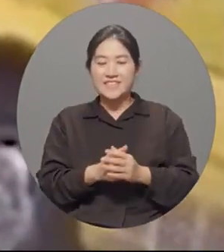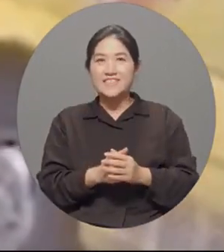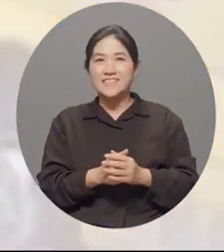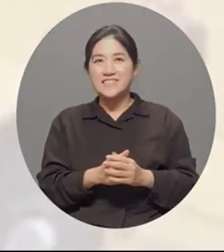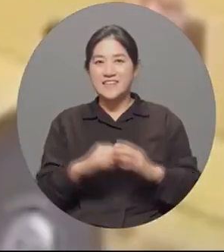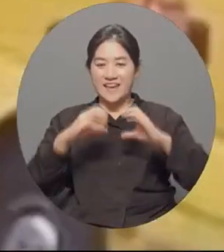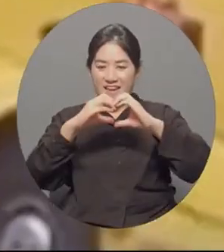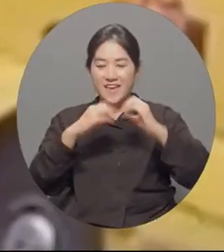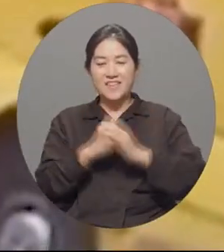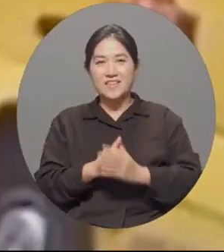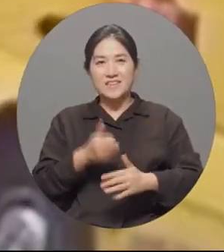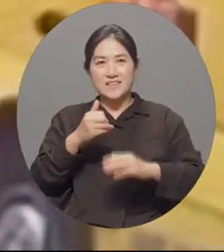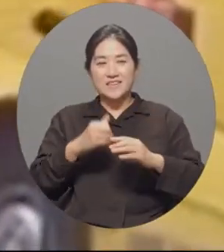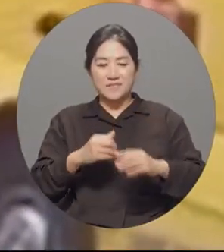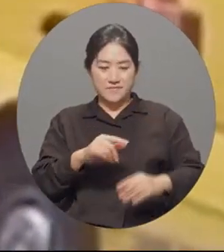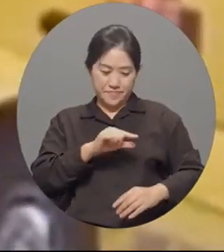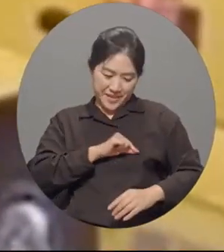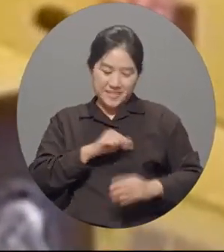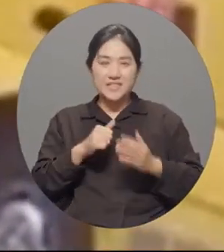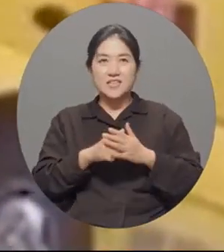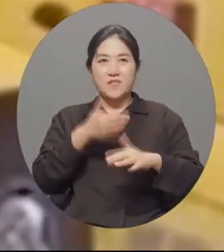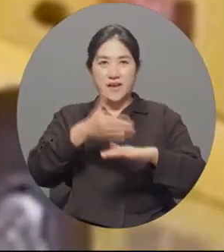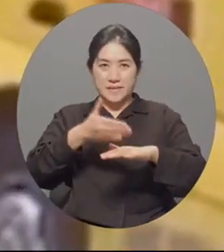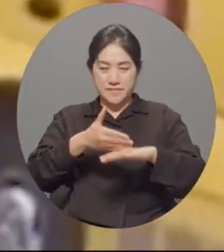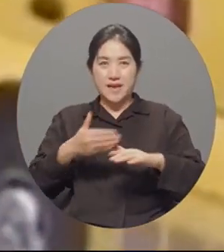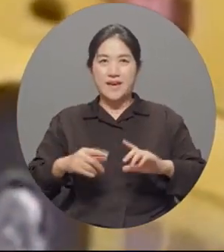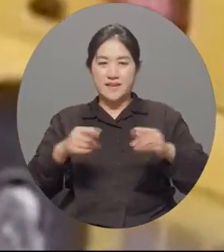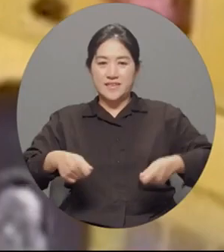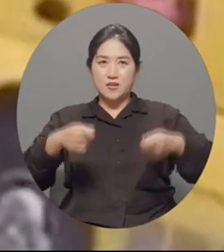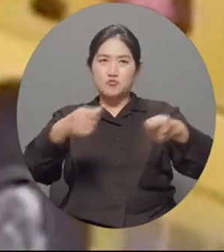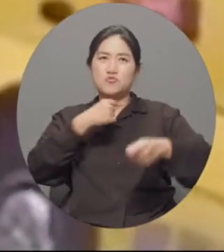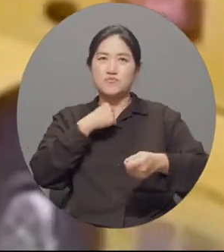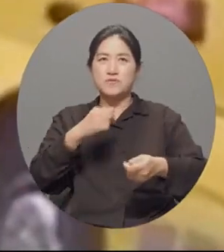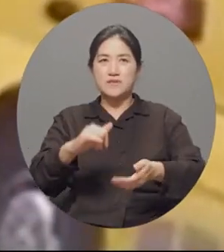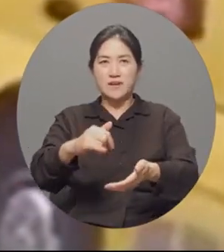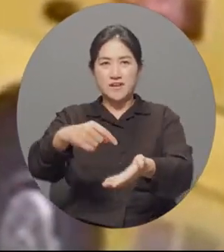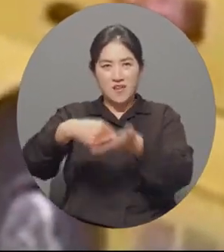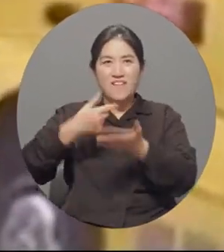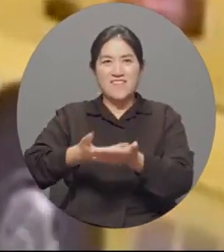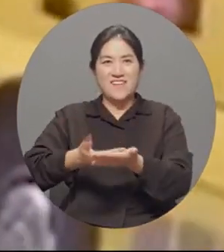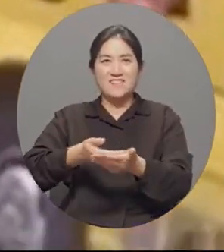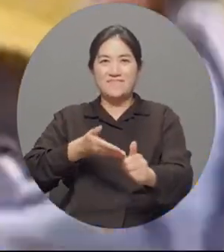수여하고 싶다면서 연락을 바란다고 밝혔습니다 MBC 뉴스 이다입니다